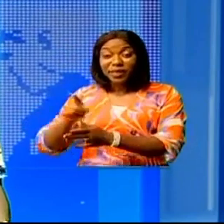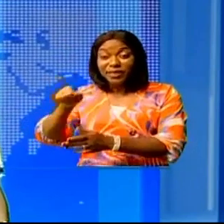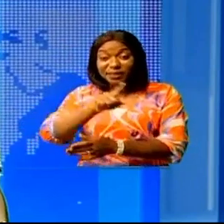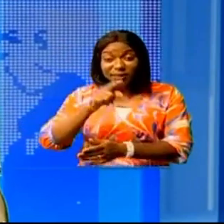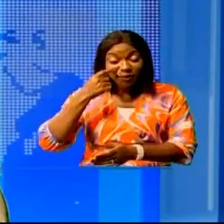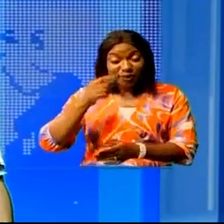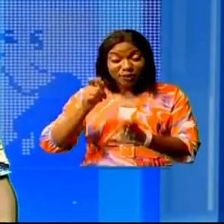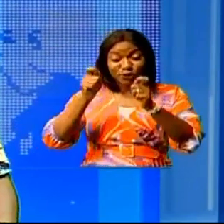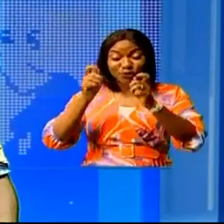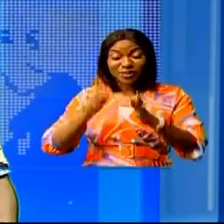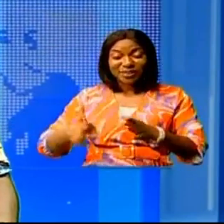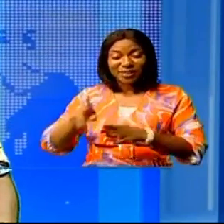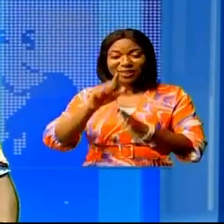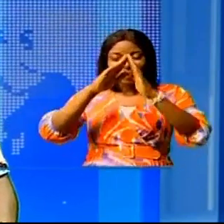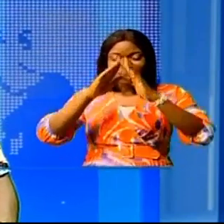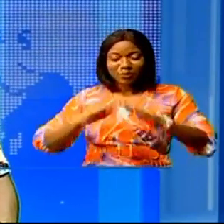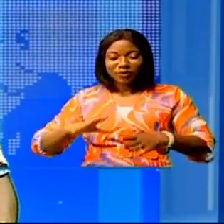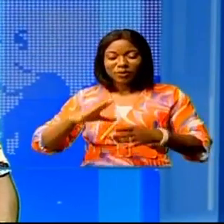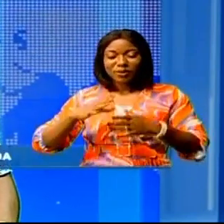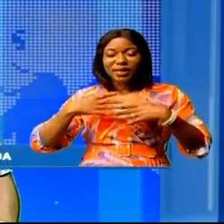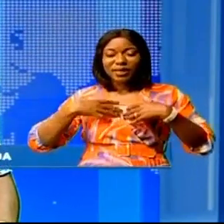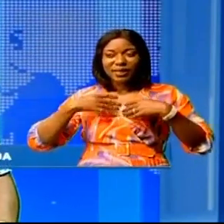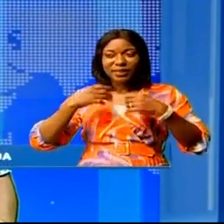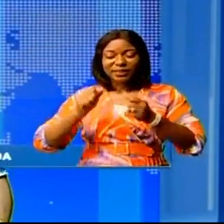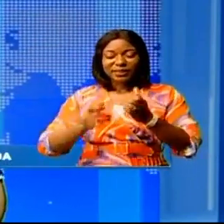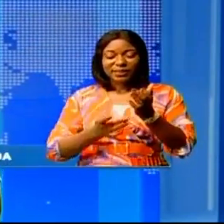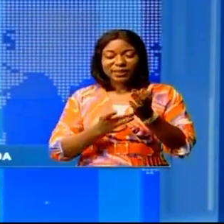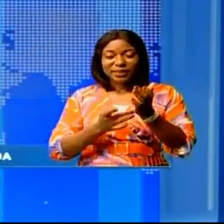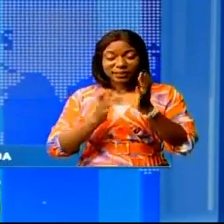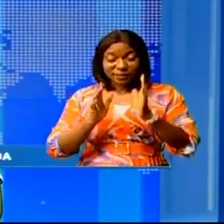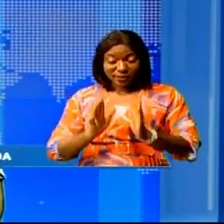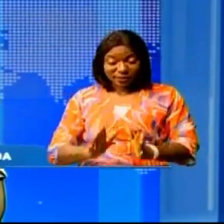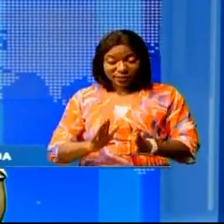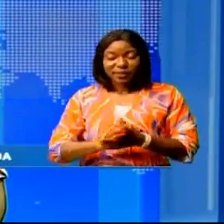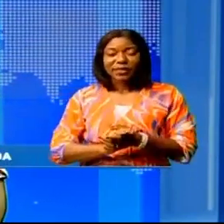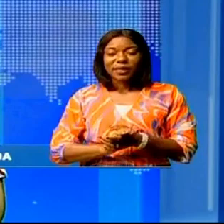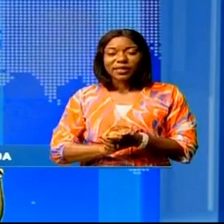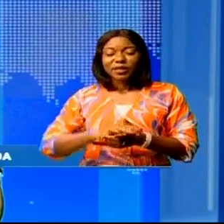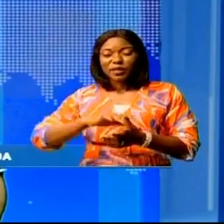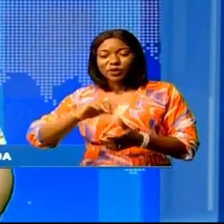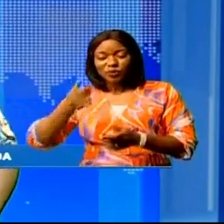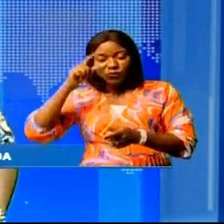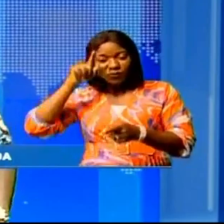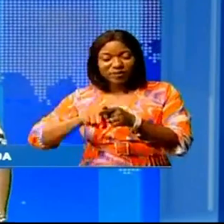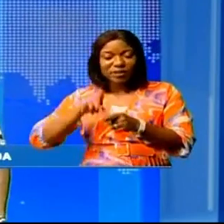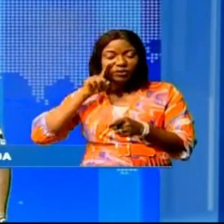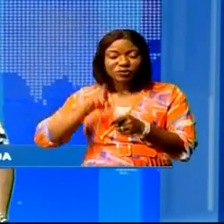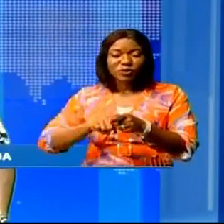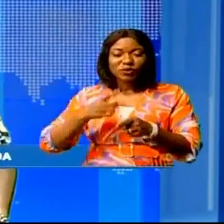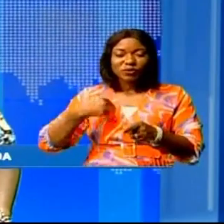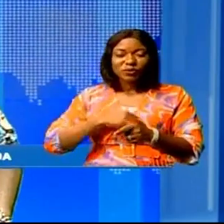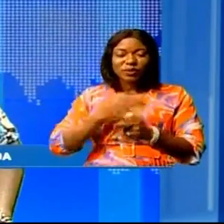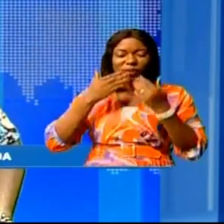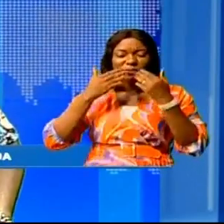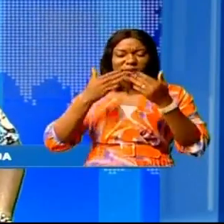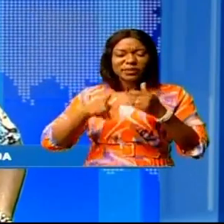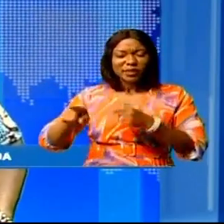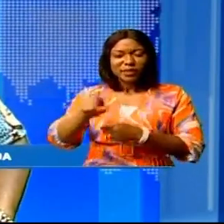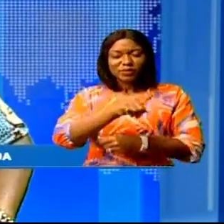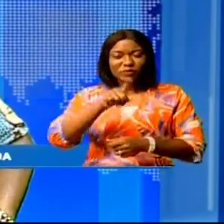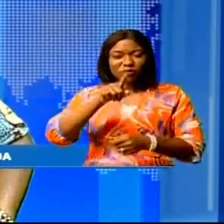ce journal chez vous, c'est grâce à l'expertise technique de Jonathan Moubalama à qui nous disons merci. Merci à vous également,